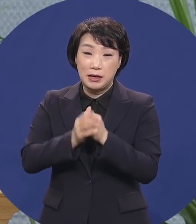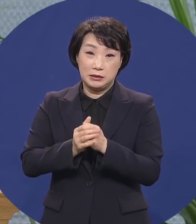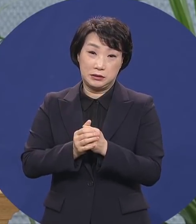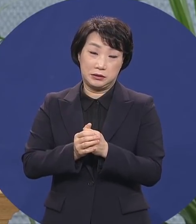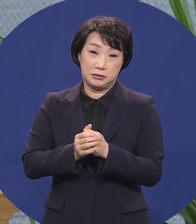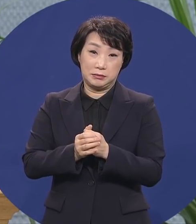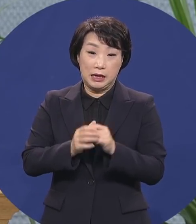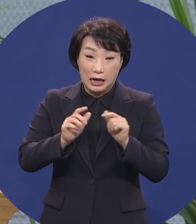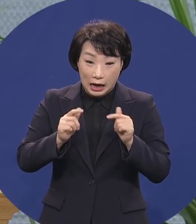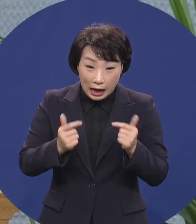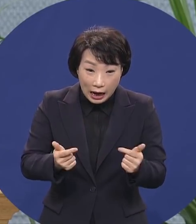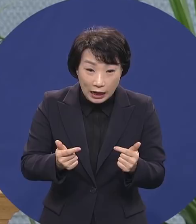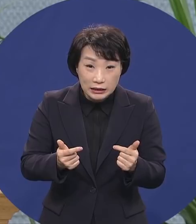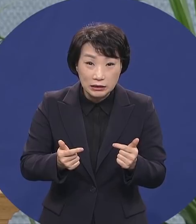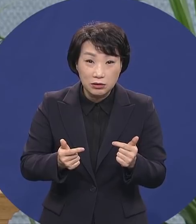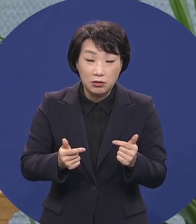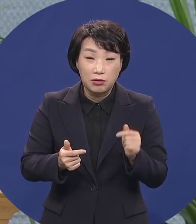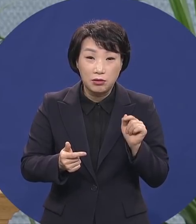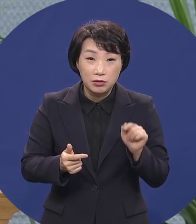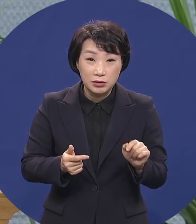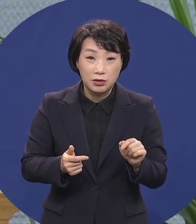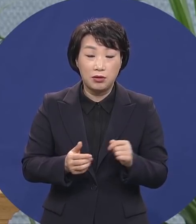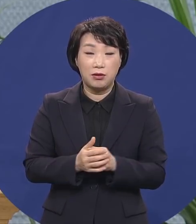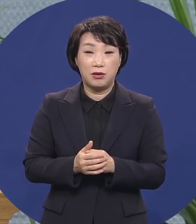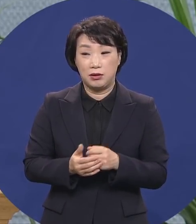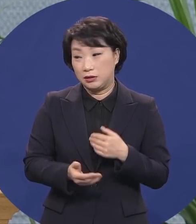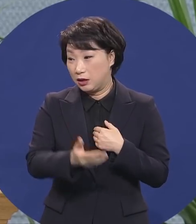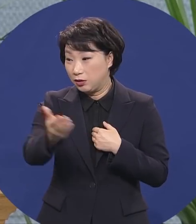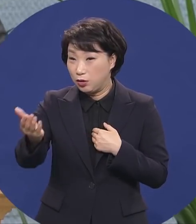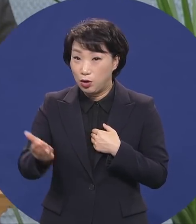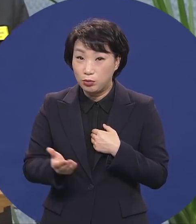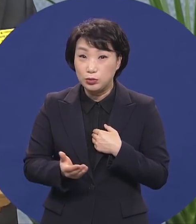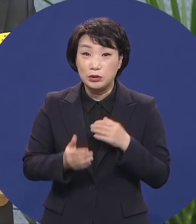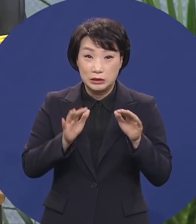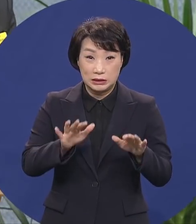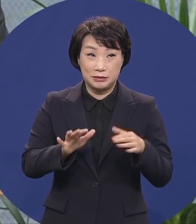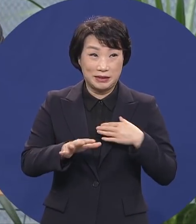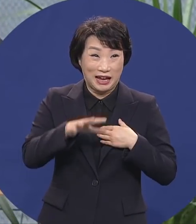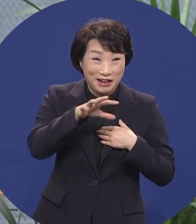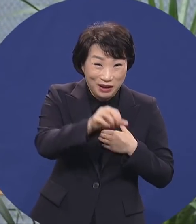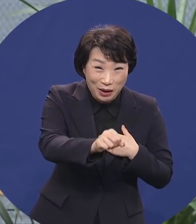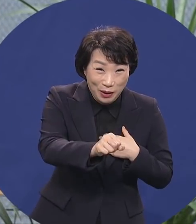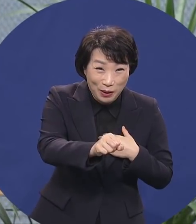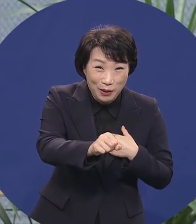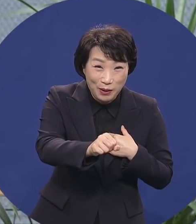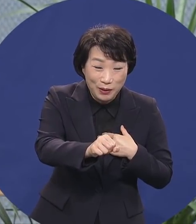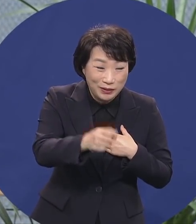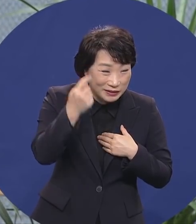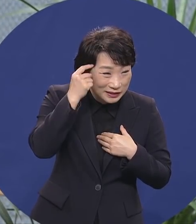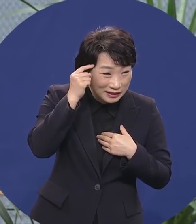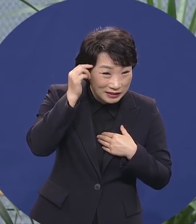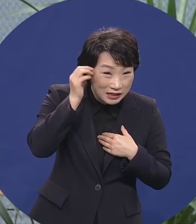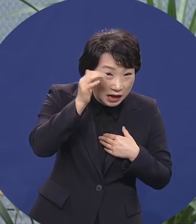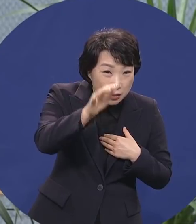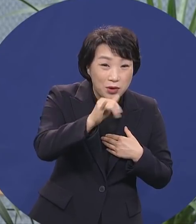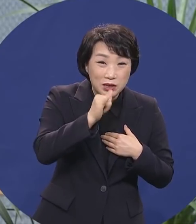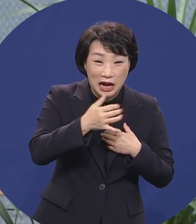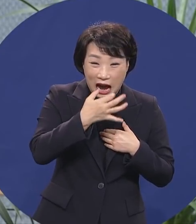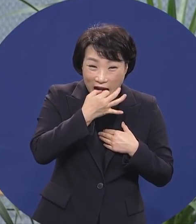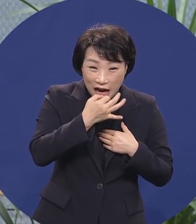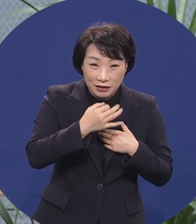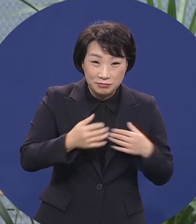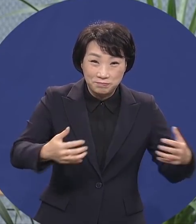말씀이 아닌 것을 여러분들이 내 것이라고 추구하고